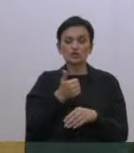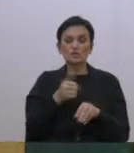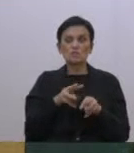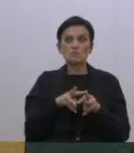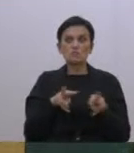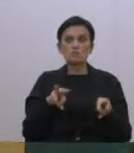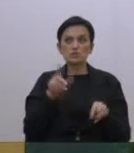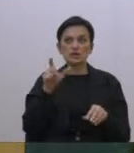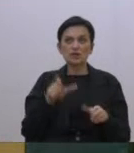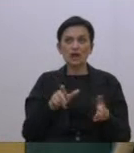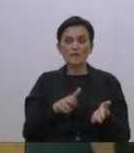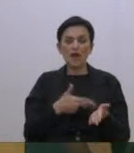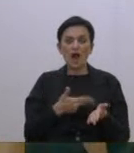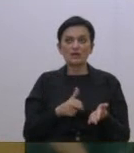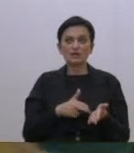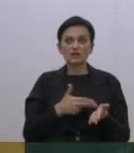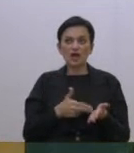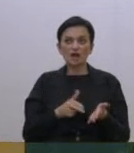პრემიერ-მინისტრის ანგარიში იქნება